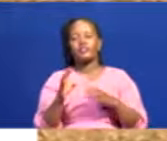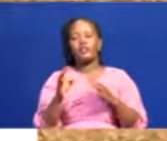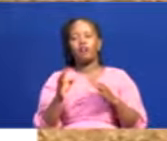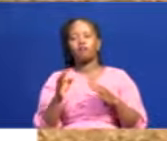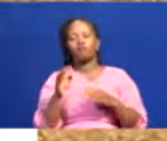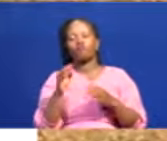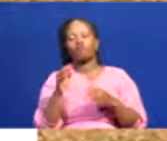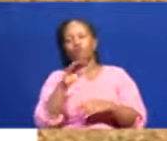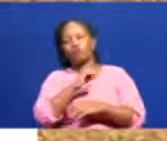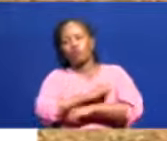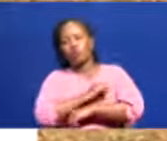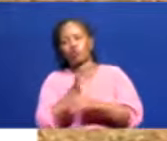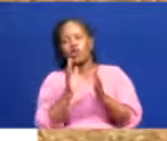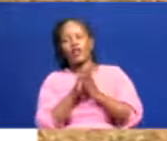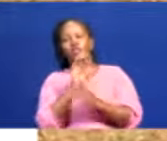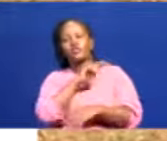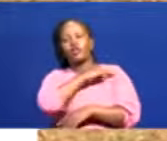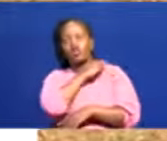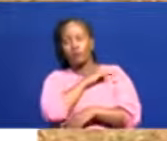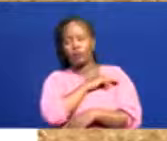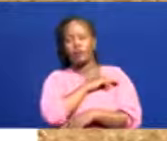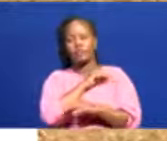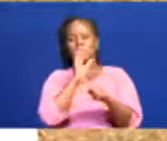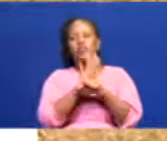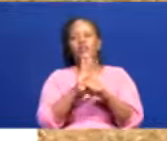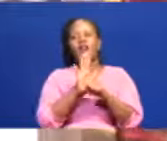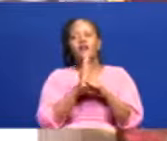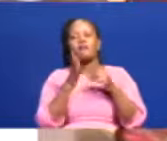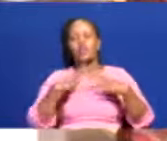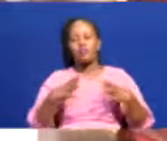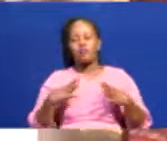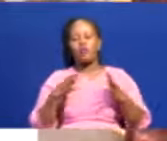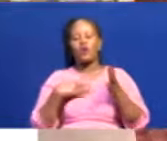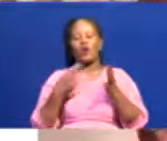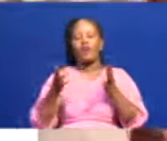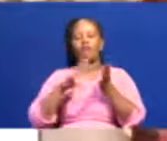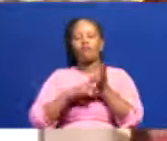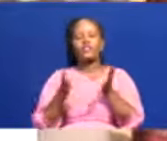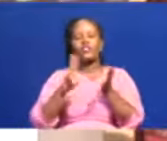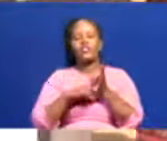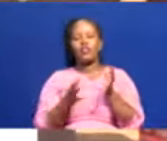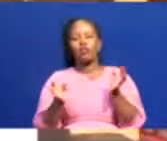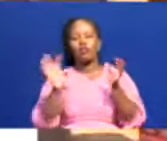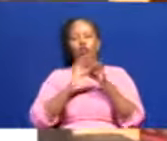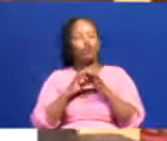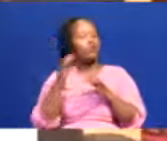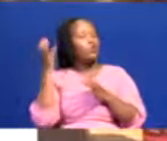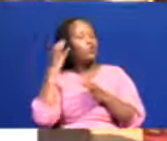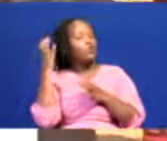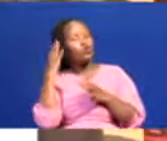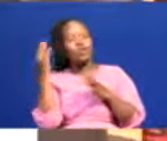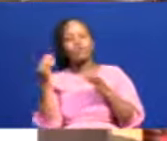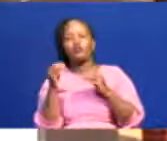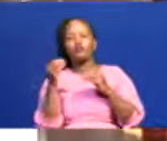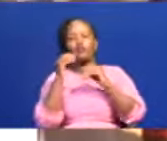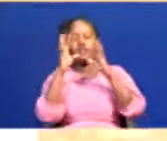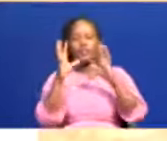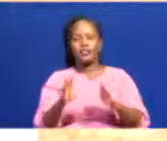hospitali zilizoko kaunti Tana River, wakazi wengi sasa wamejiunga na vyuo vya mafunzo ya walimu na vile vya mafunzo ya